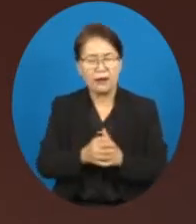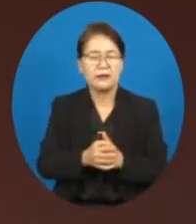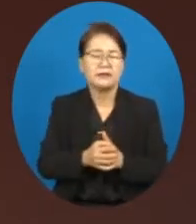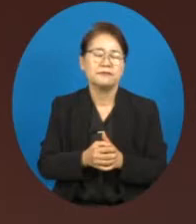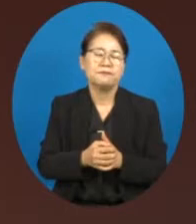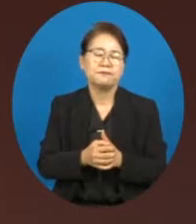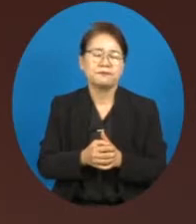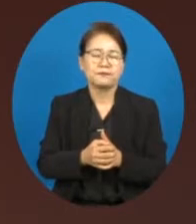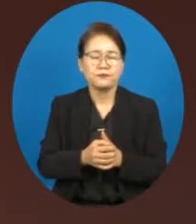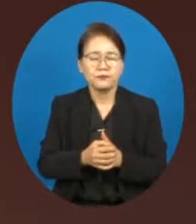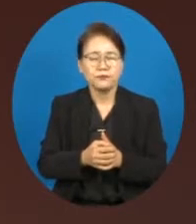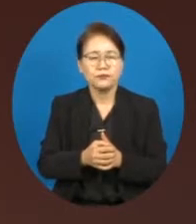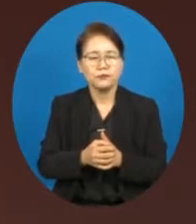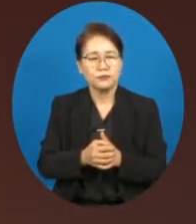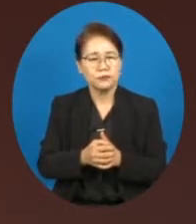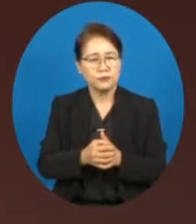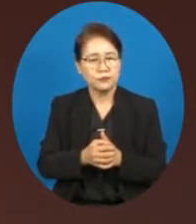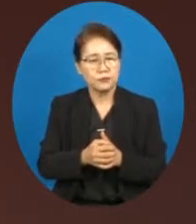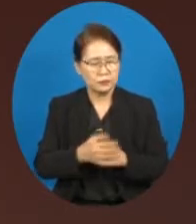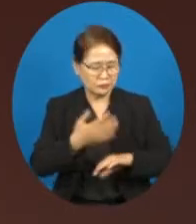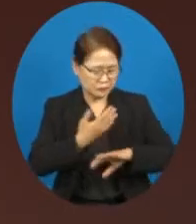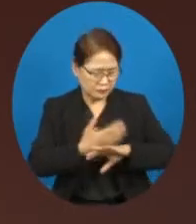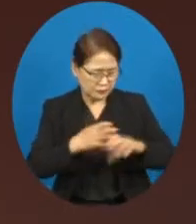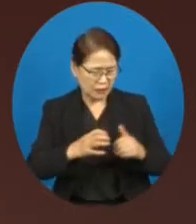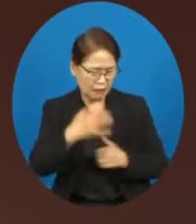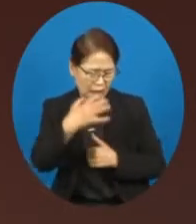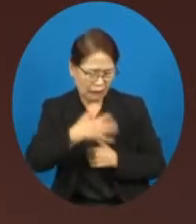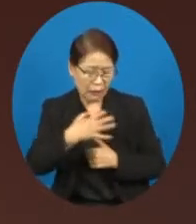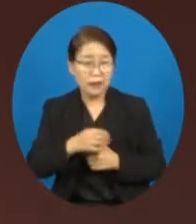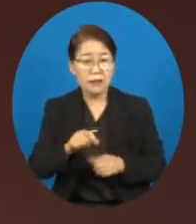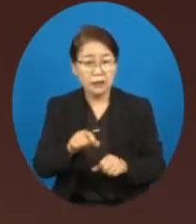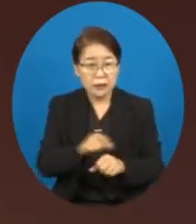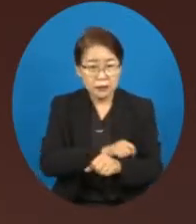많아졌어요. 외세의 위협이 있었습니다. 특히